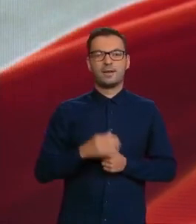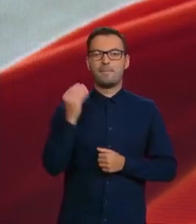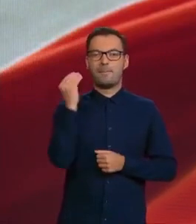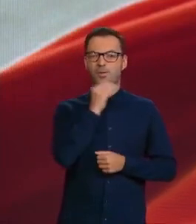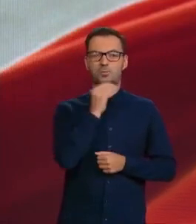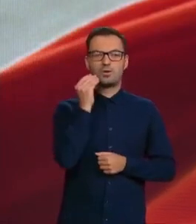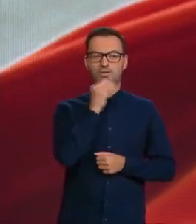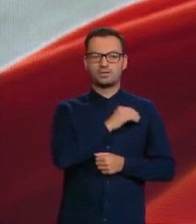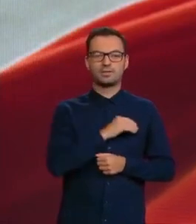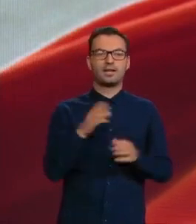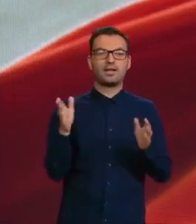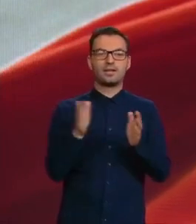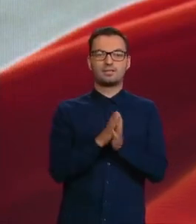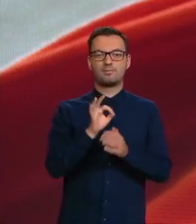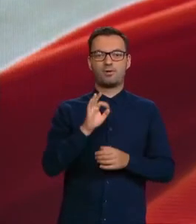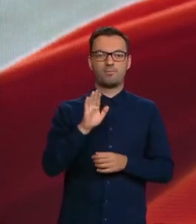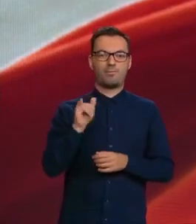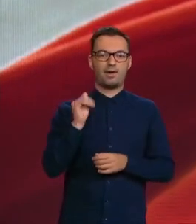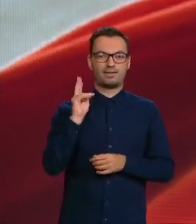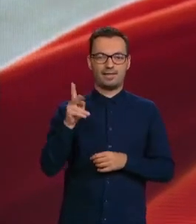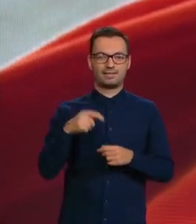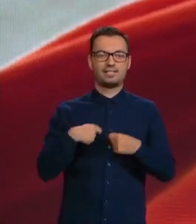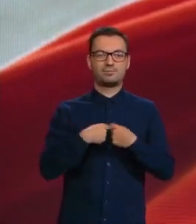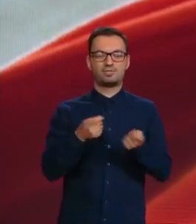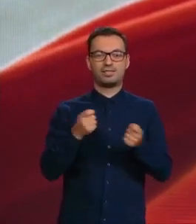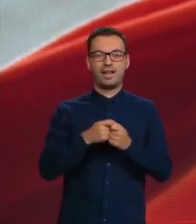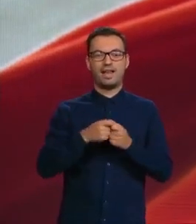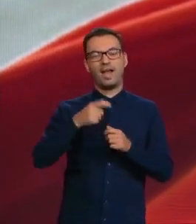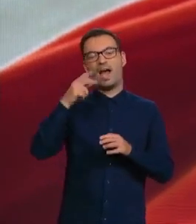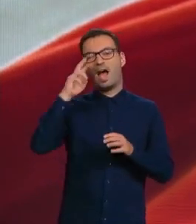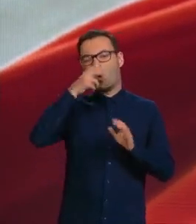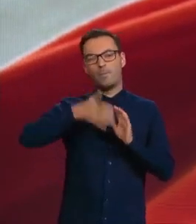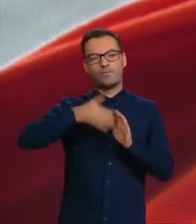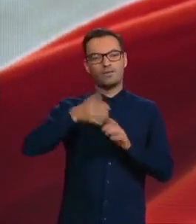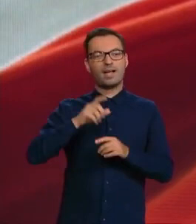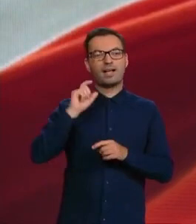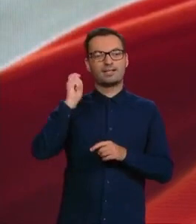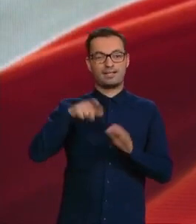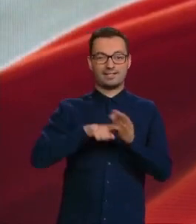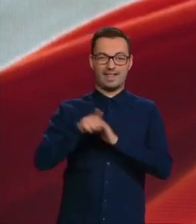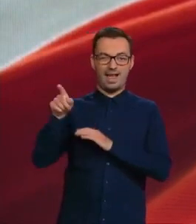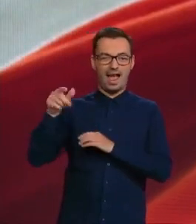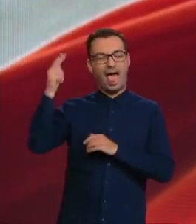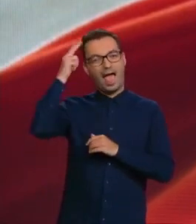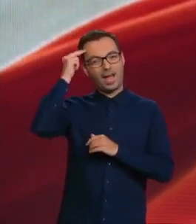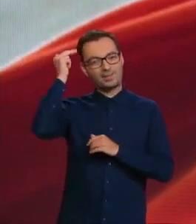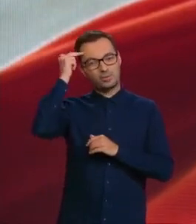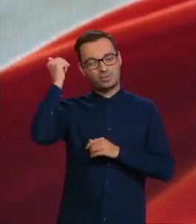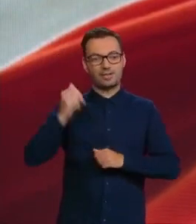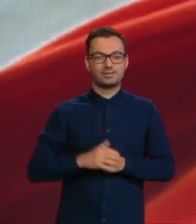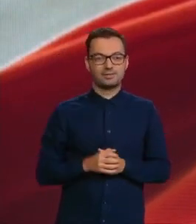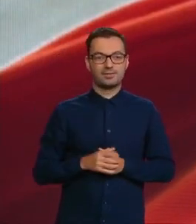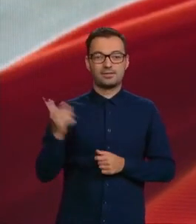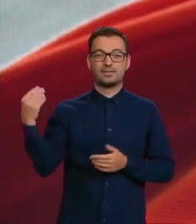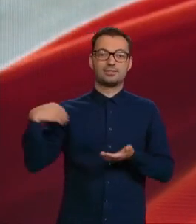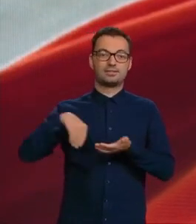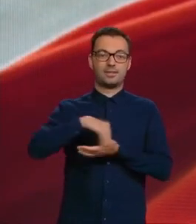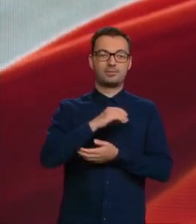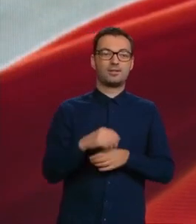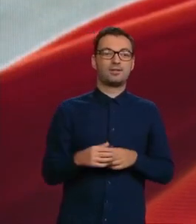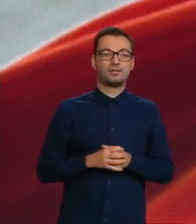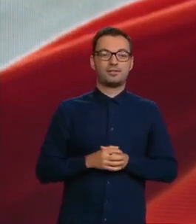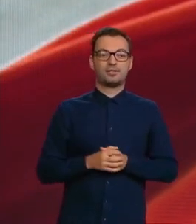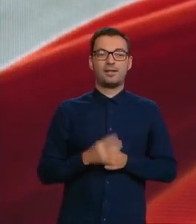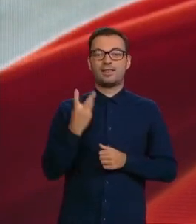Morawiecki i pan Obajtek sprzedali rafinerię gdańską Arabii Saudyjskiej? I Arabia Saudyjska zapłaciła za to